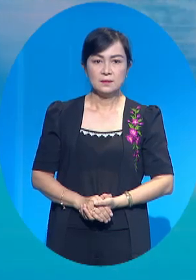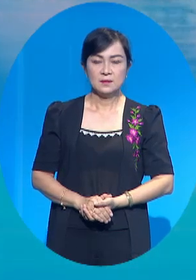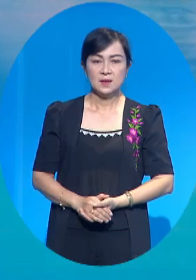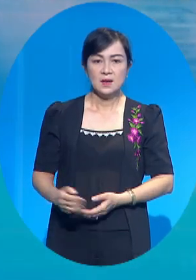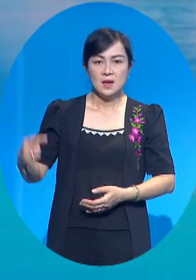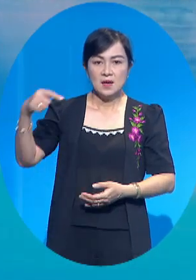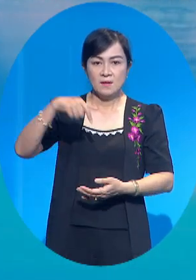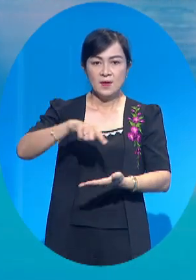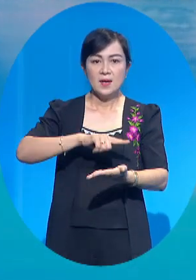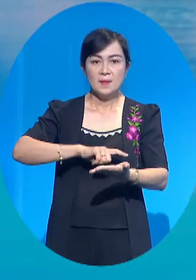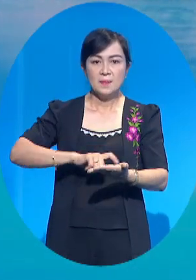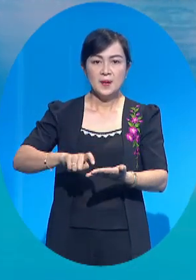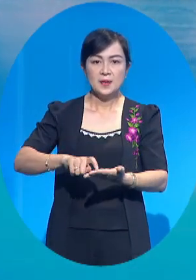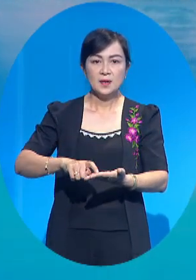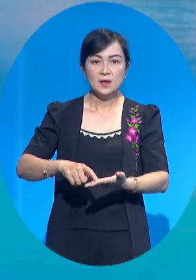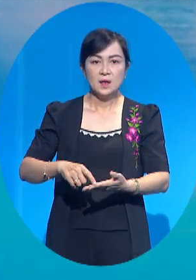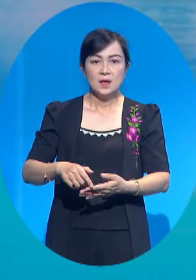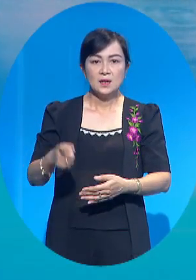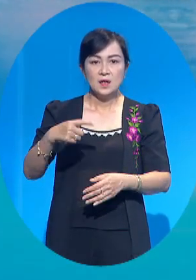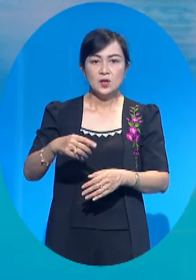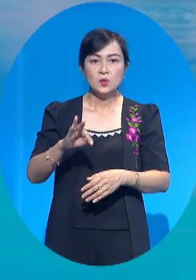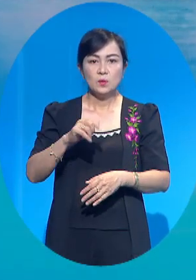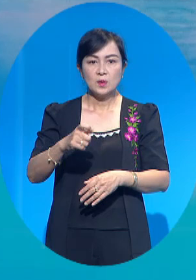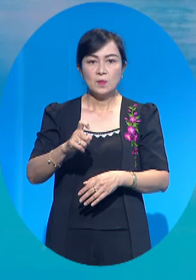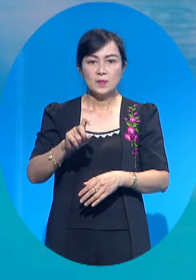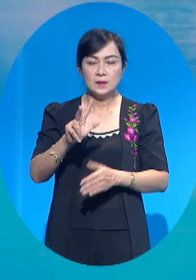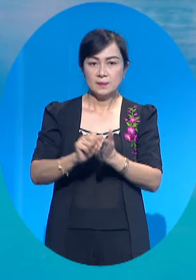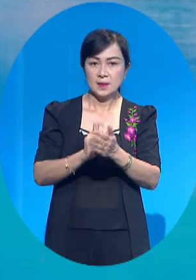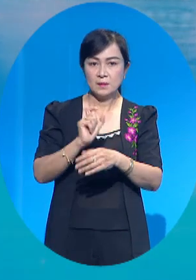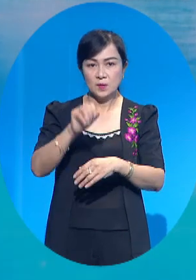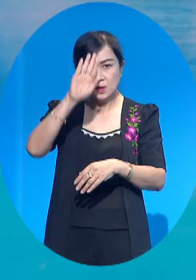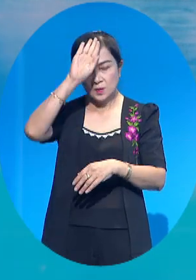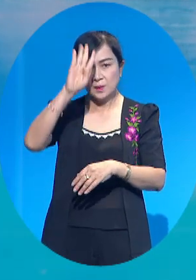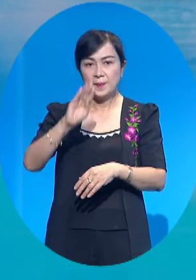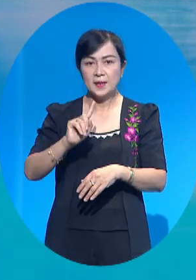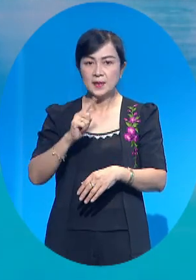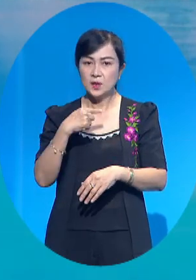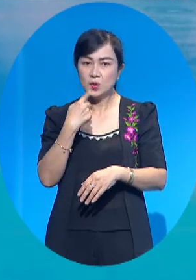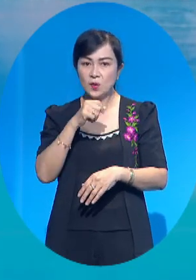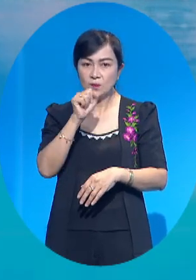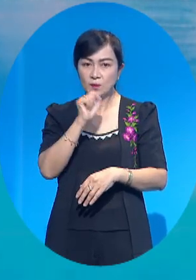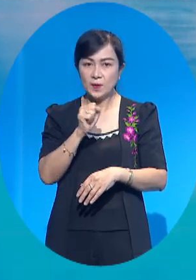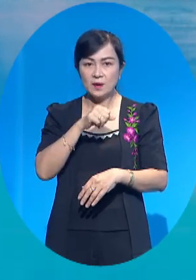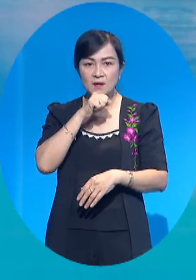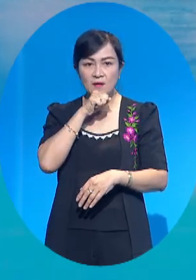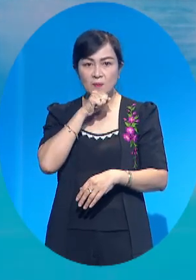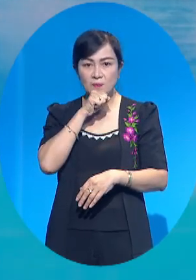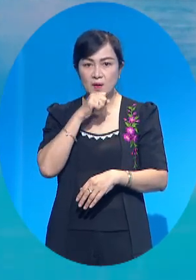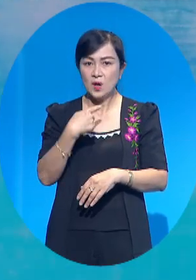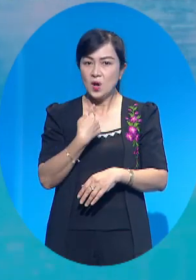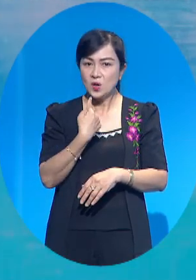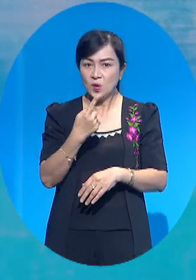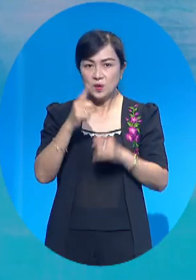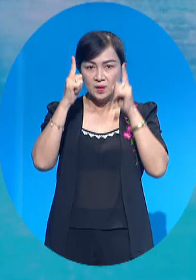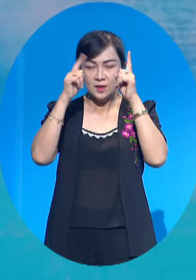trên đường bay về Mỹ sau chuyến công du tốc hành đến trung đông hôm 18 tháng 10 tổng thống Joe biden nói với các phóng viên rằng ông đã bày tỏ thẳng